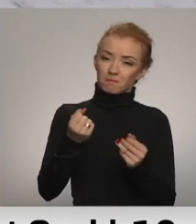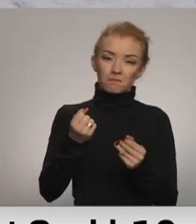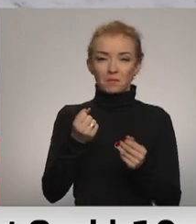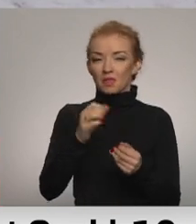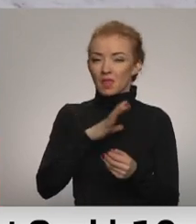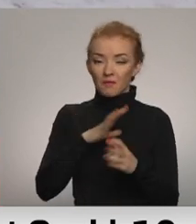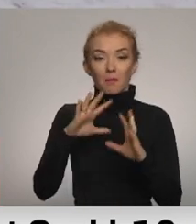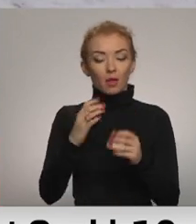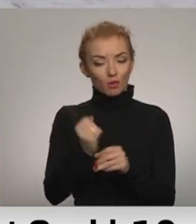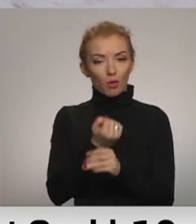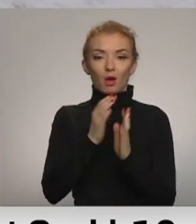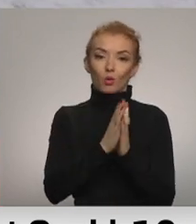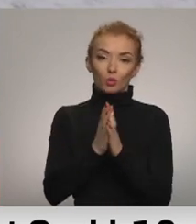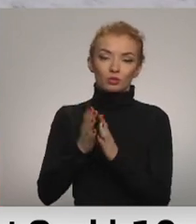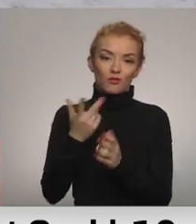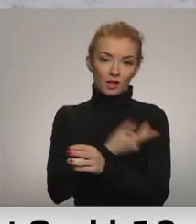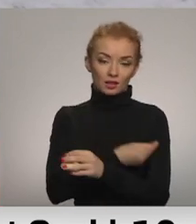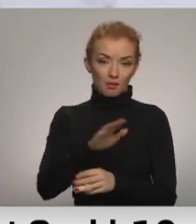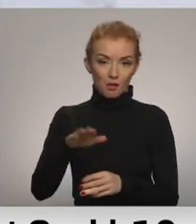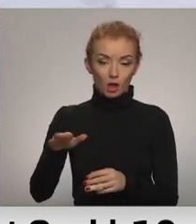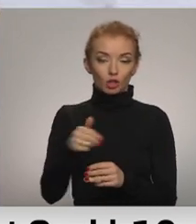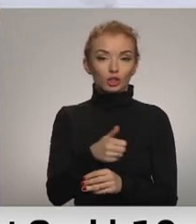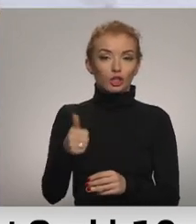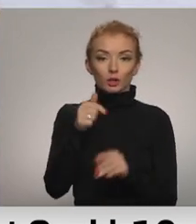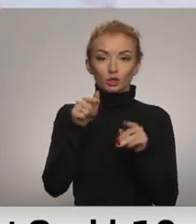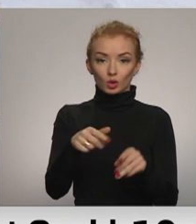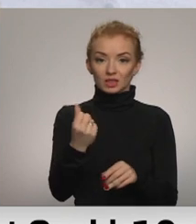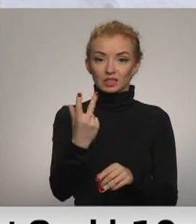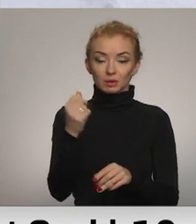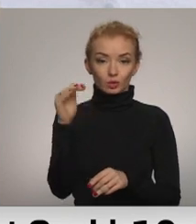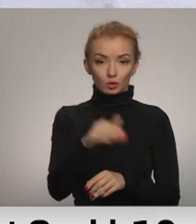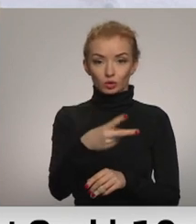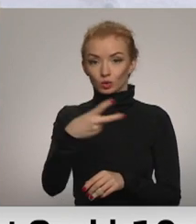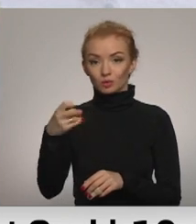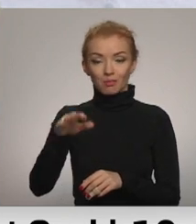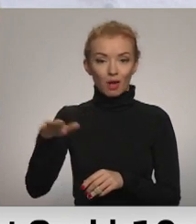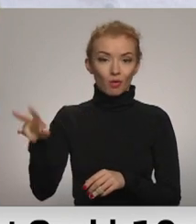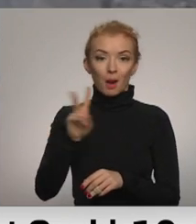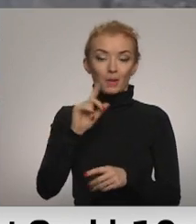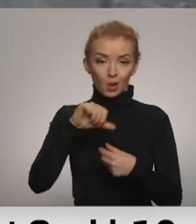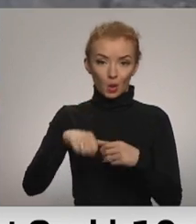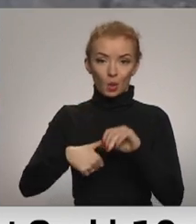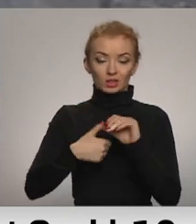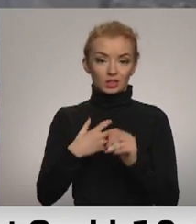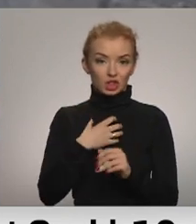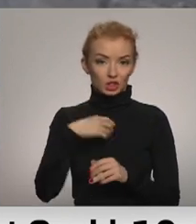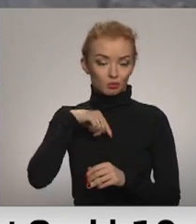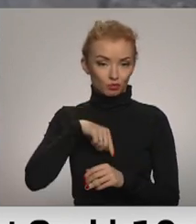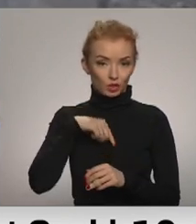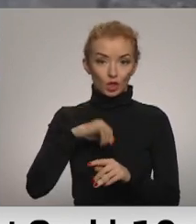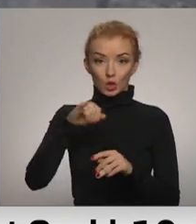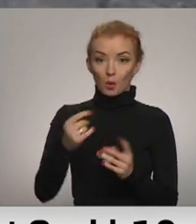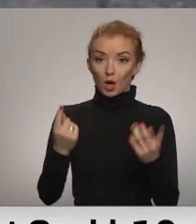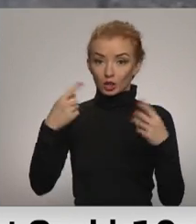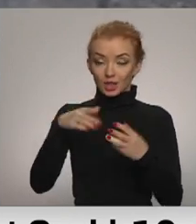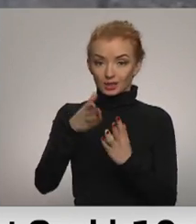zema, viņi tomēr aicina vakcinēt bērnus. Īpaši tos 13 200 bērnus, kuriem ir hroniskas saslimšanas. Jo